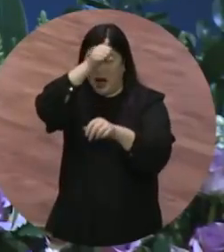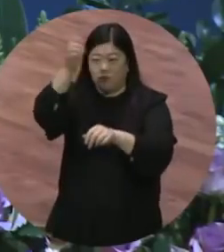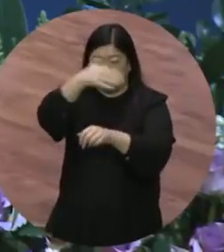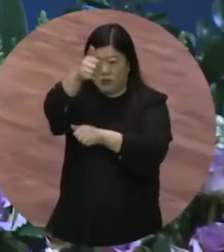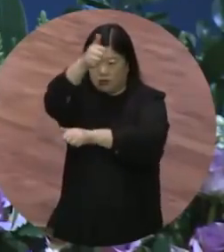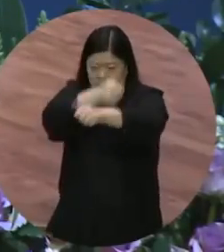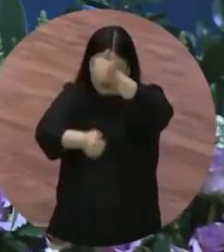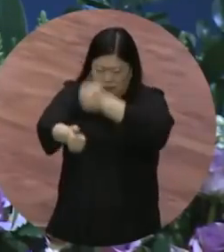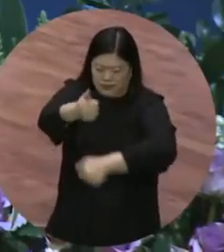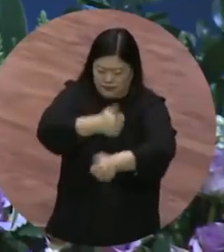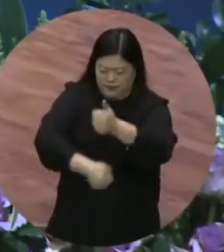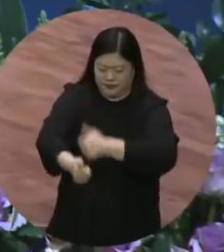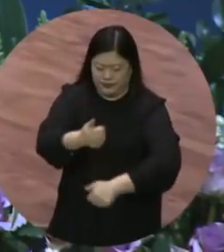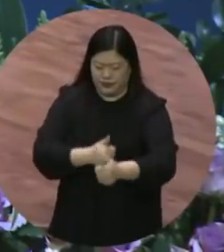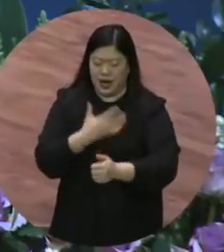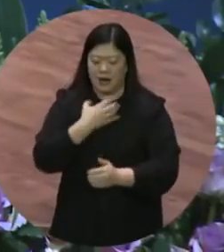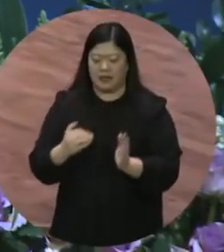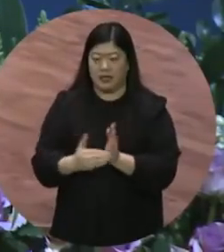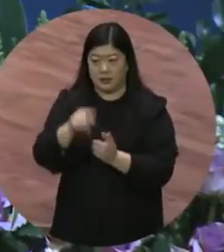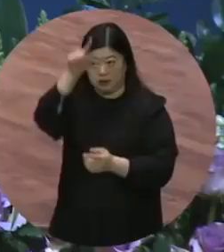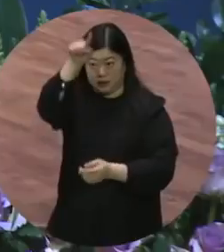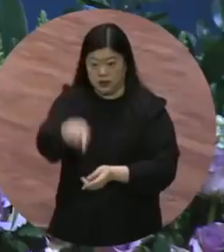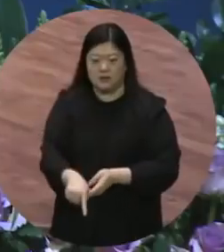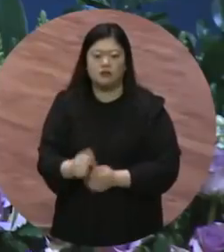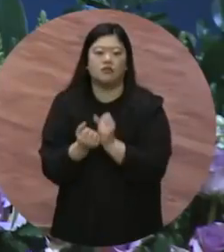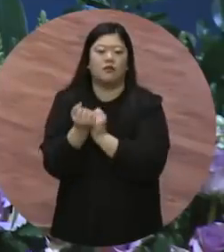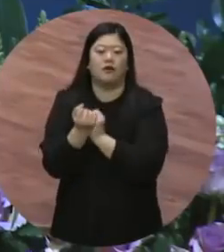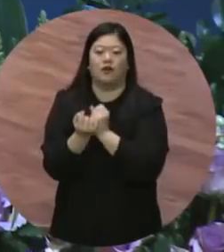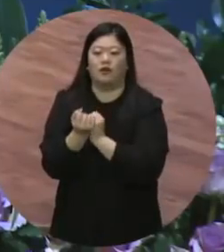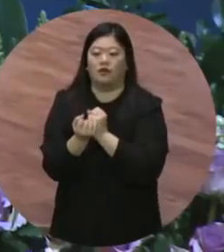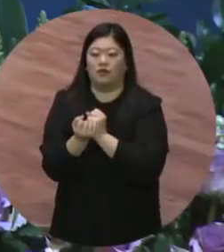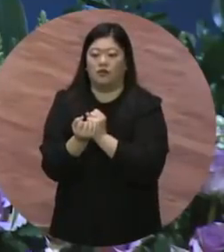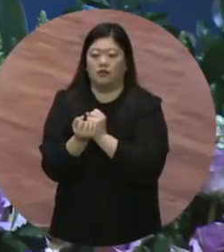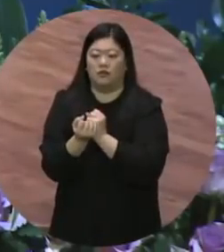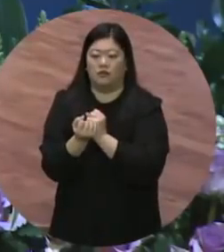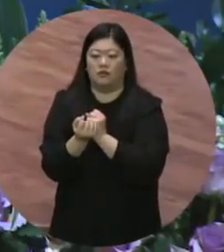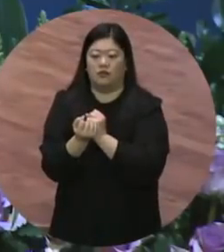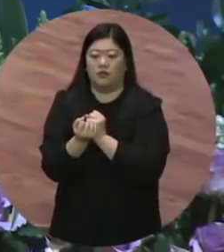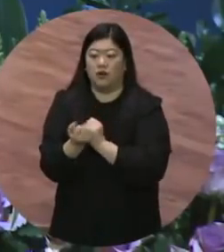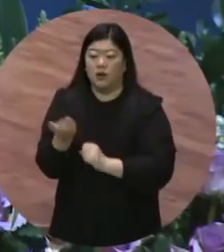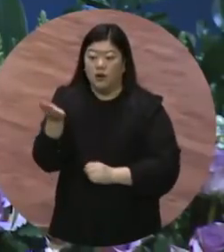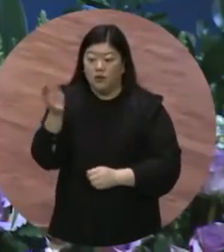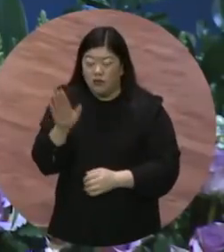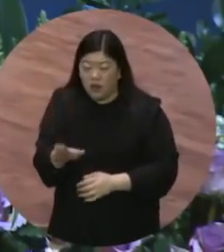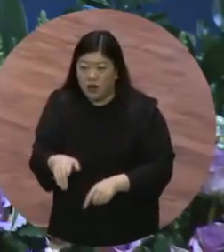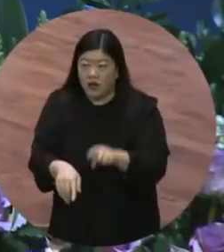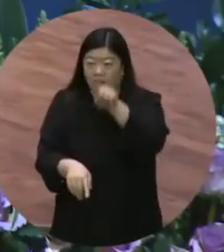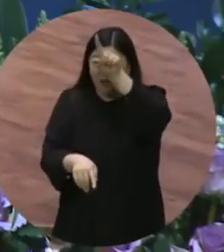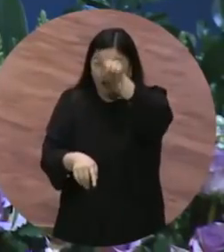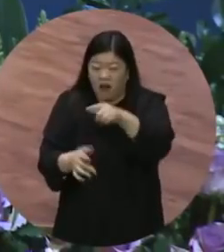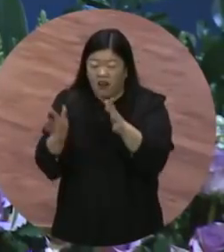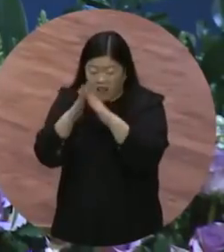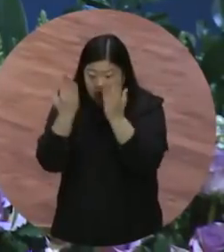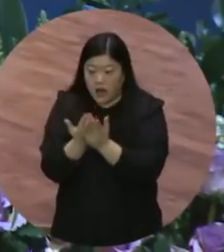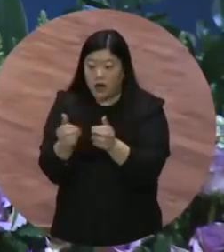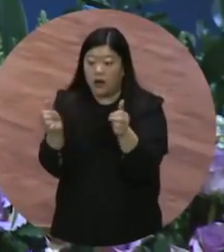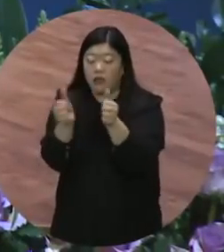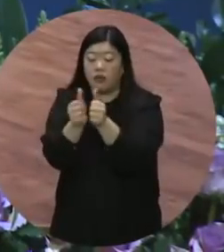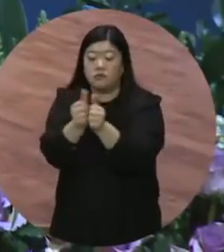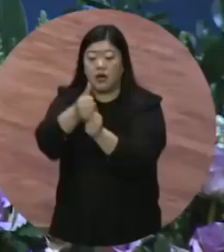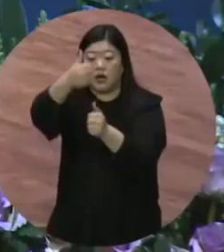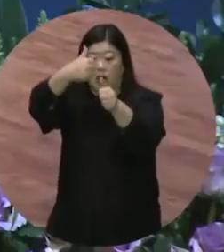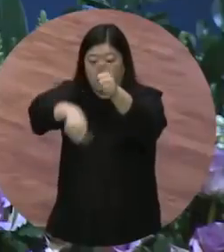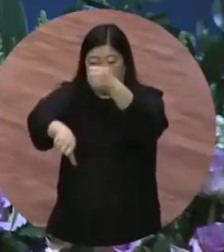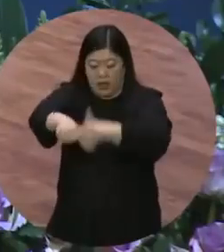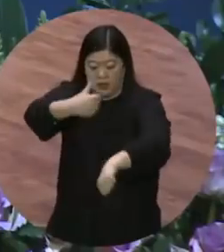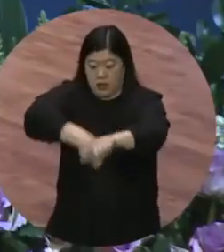있어요. 그런데 중요한 것이 여자의 후손이 어디에서 태어날 것인가? 하나 일방적으로